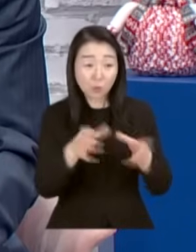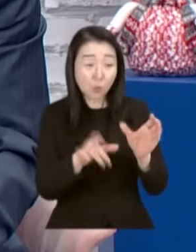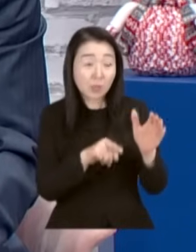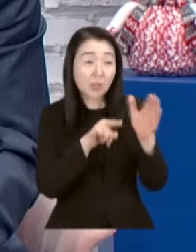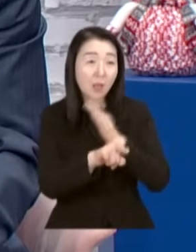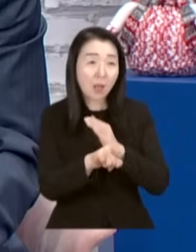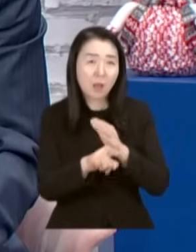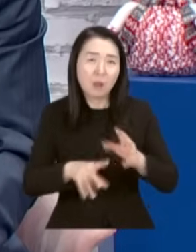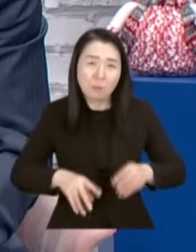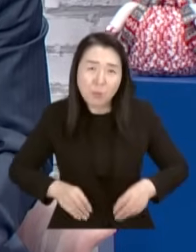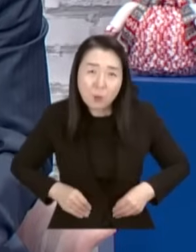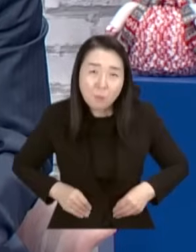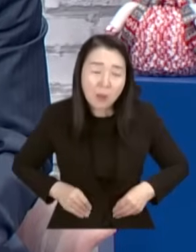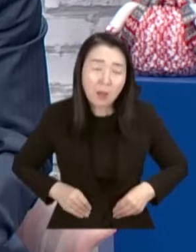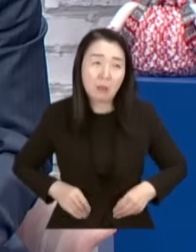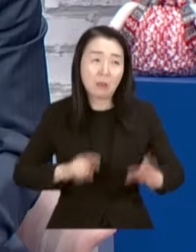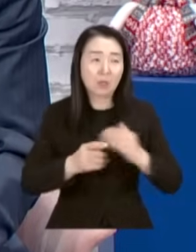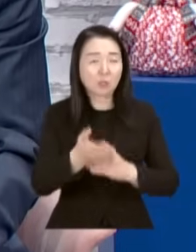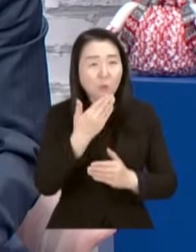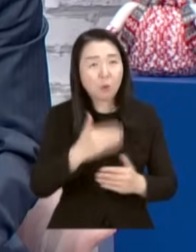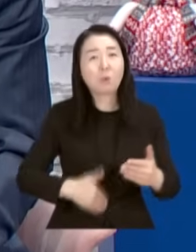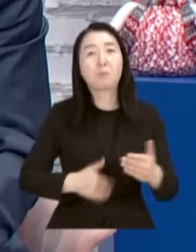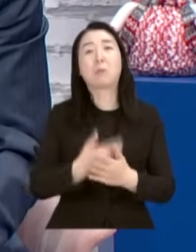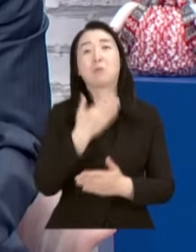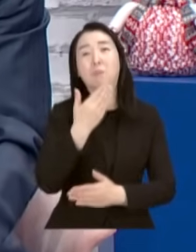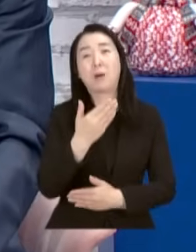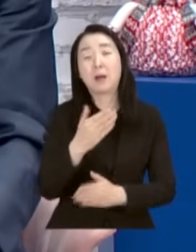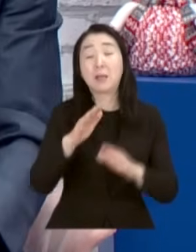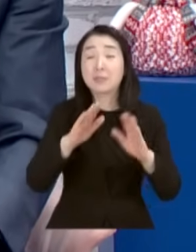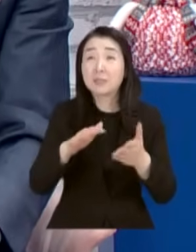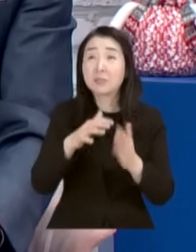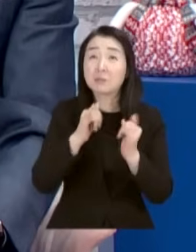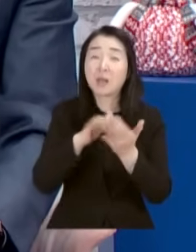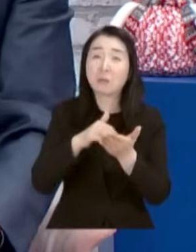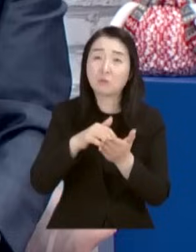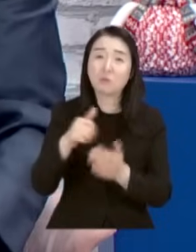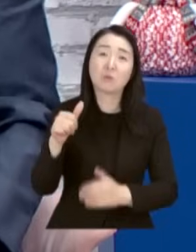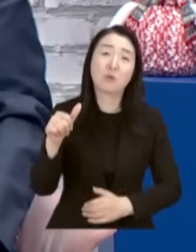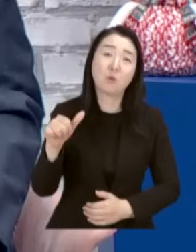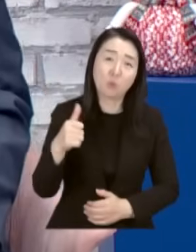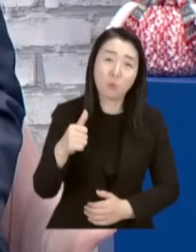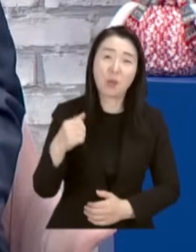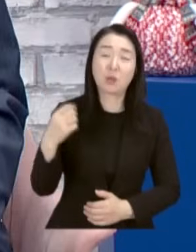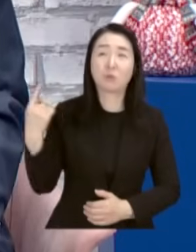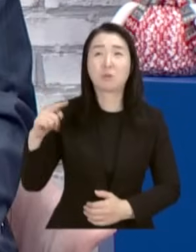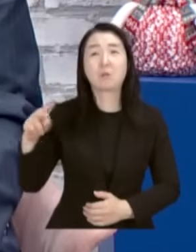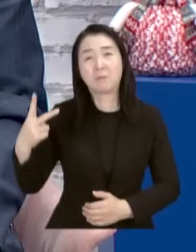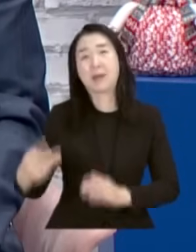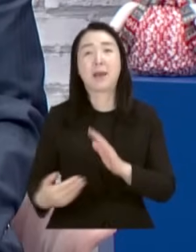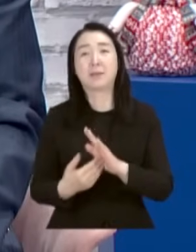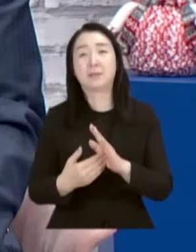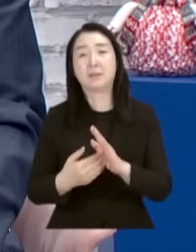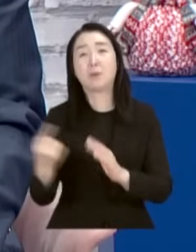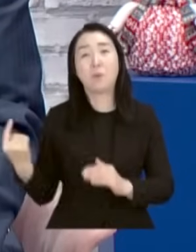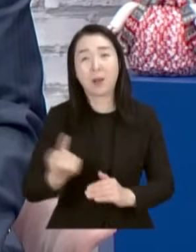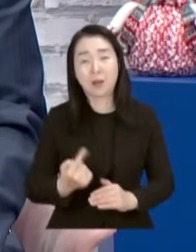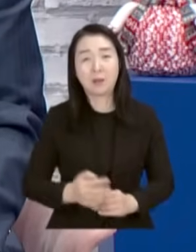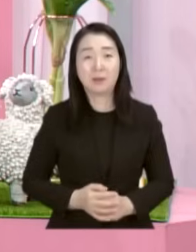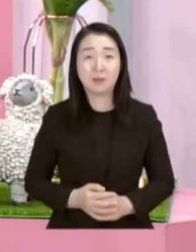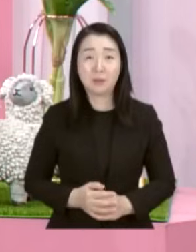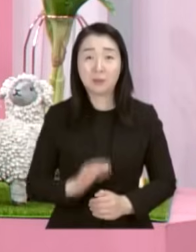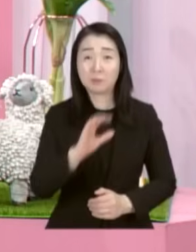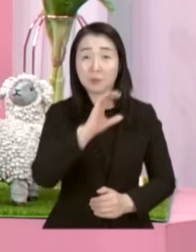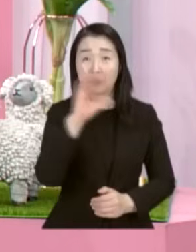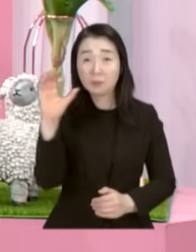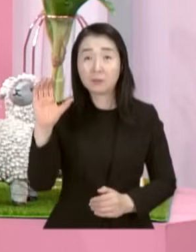배를 채울 수 있다고 오시는 분들이 그럼요. 적게는 500명에서 많게는 1200명까지 그렇지. 있는데 예, 이번에 이제